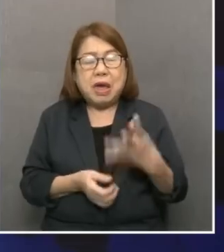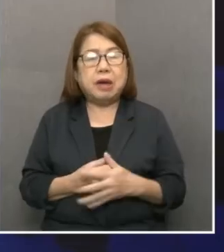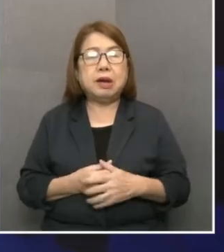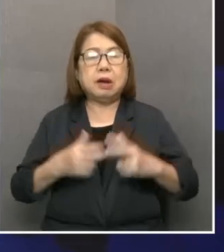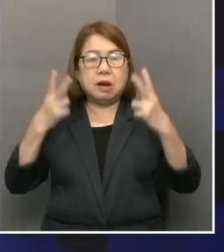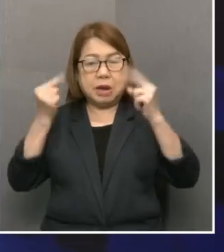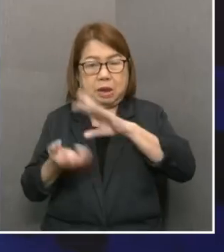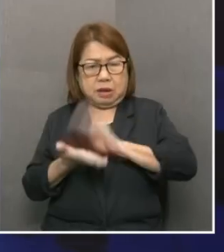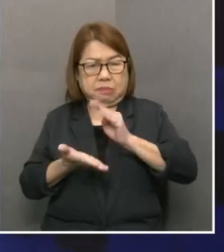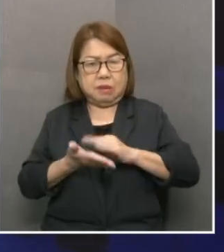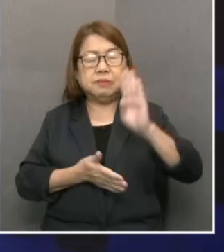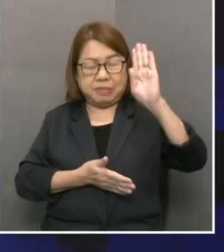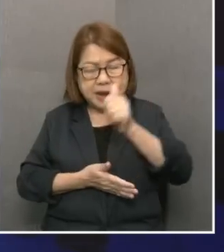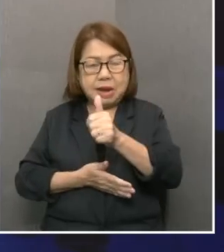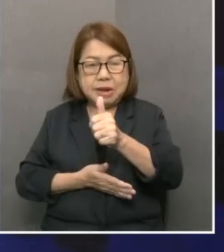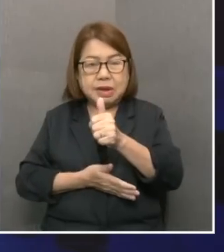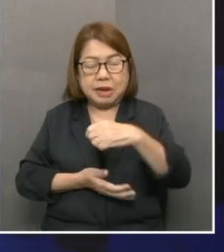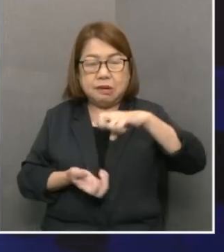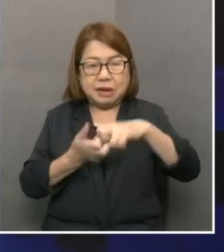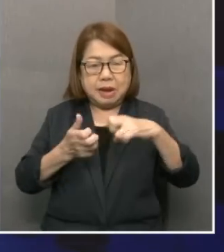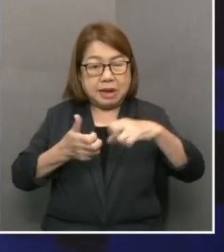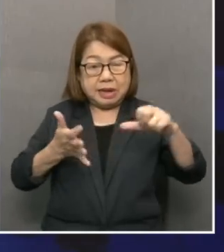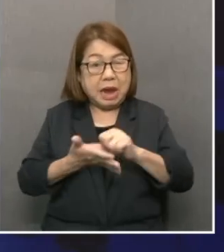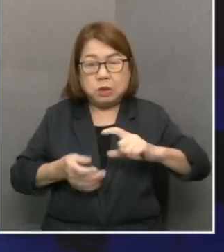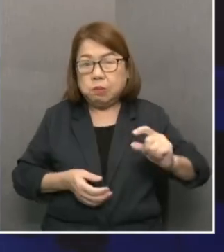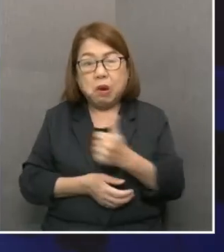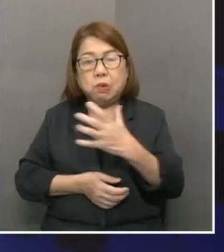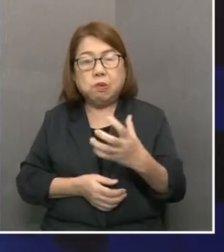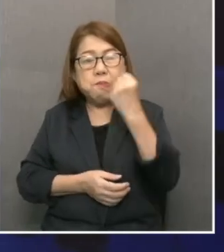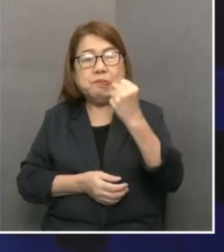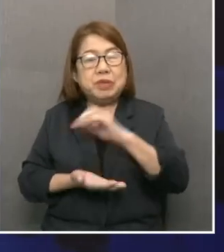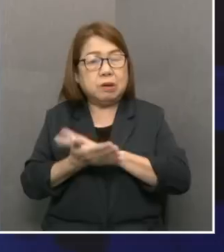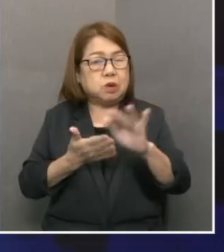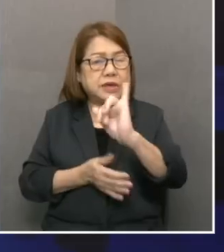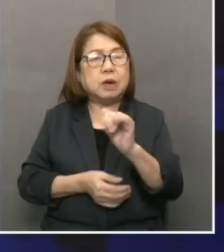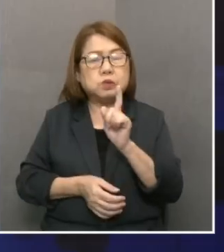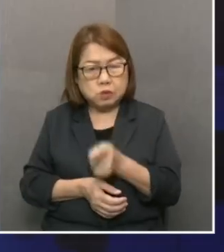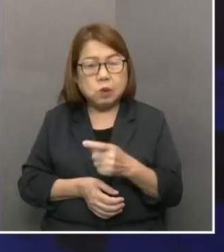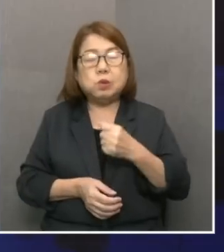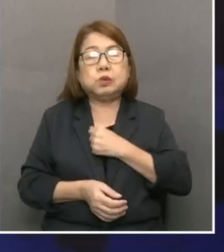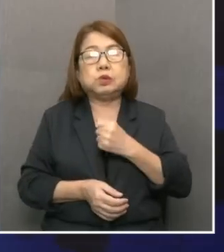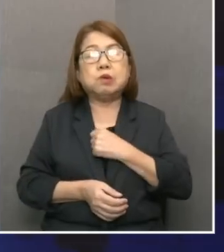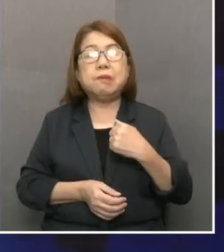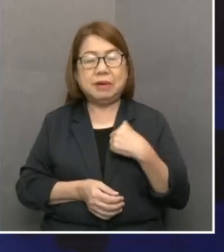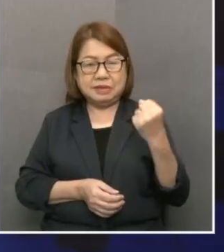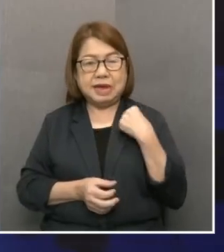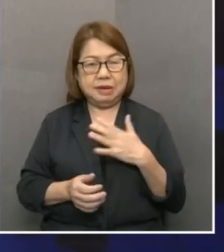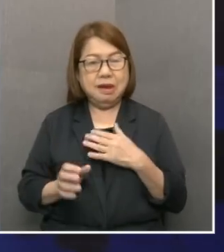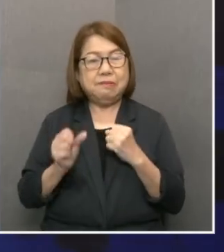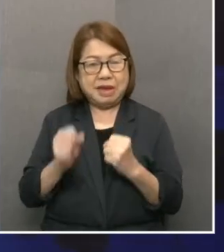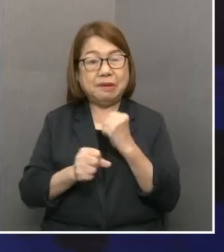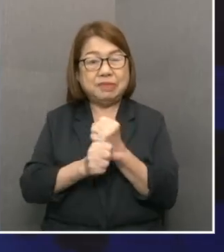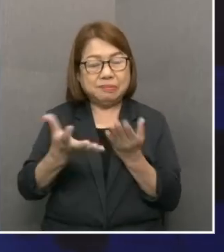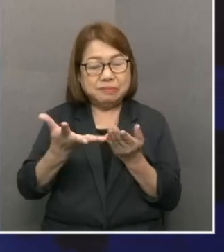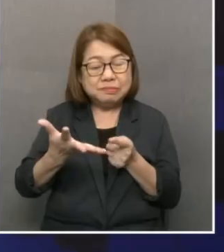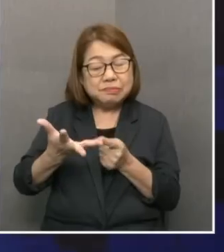อาจจะทำไม่ได้ทั้งหมดทุกเรื่องในคราวเดียวขอให้อดทนและมั่นใจนะจะทยอยแก้ไขไปทีละเรื่องนะคะจากประมง